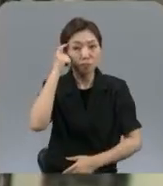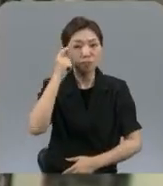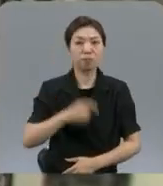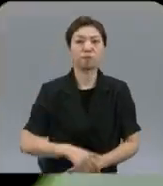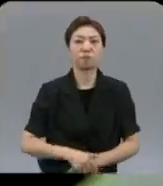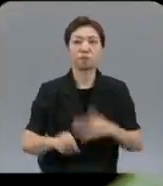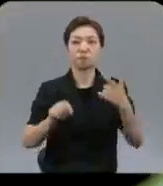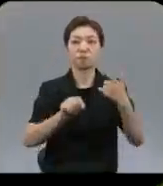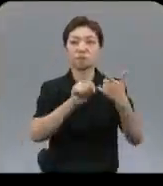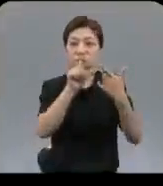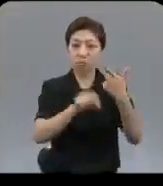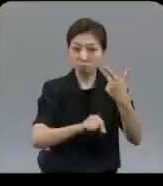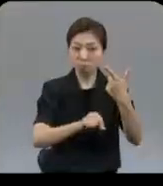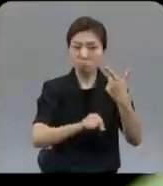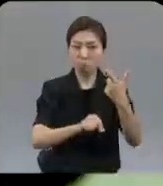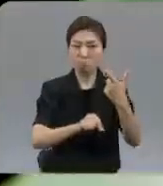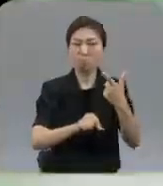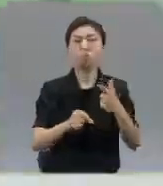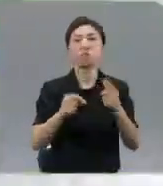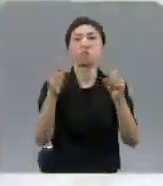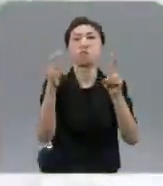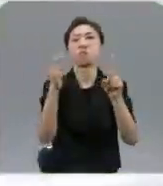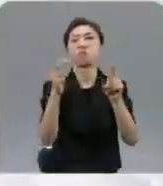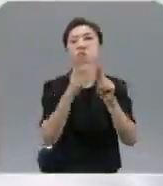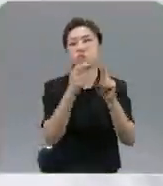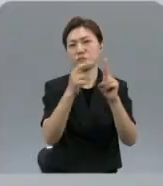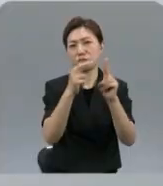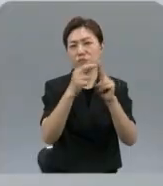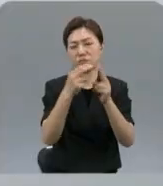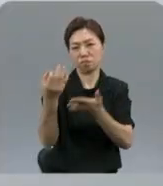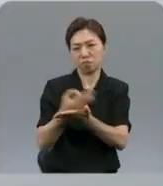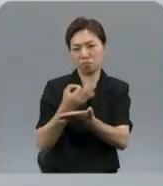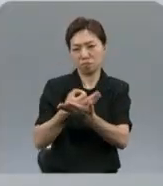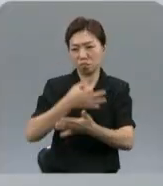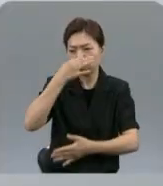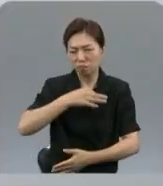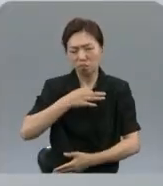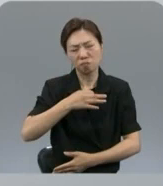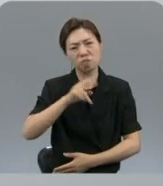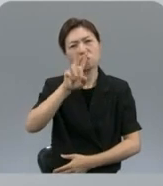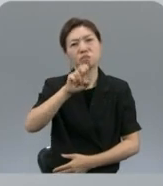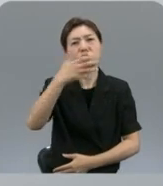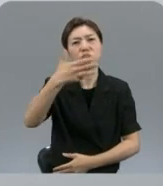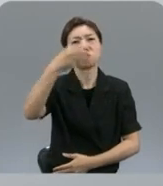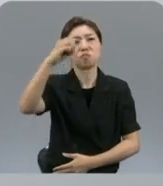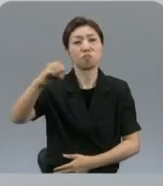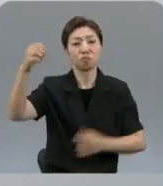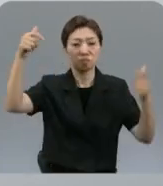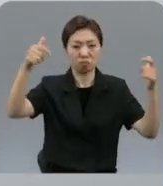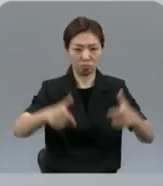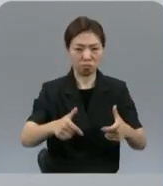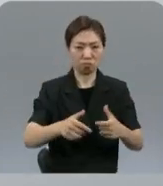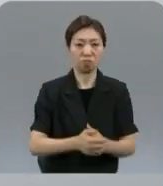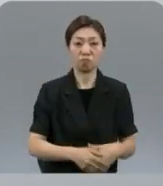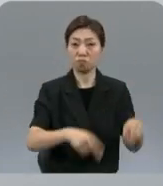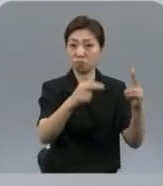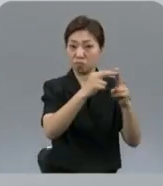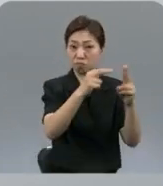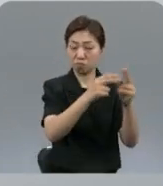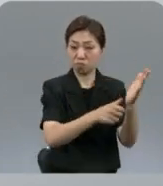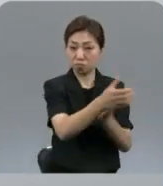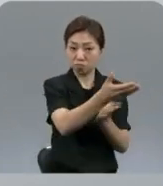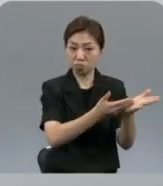quy mô theo một lũy kế trong nửa đầu năm nay giảm 26,2 tỷ đô la mỹ Tuy nhiên triển vọng về nửa cuối năm vẫn còn mơ hồ